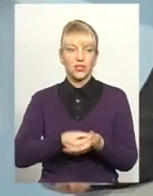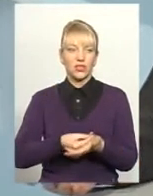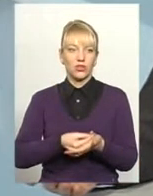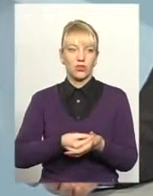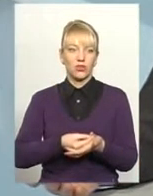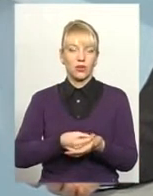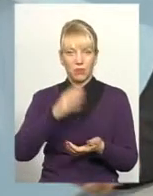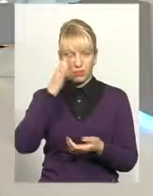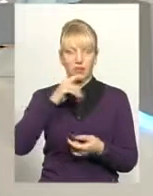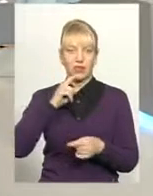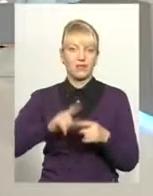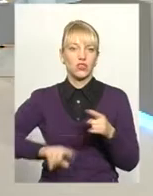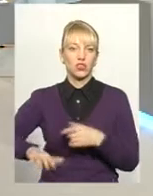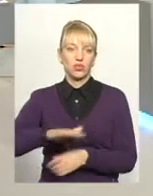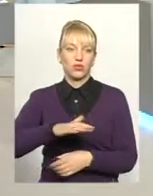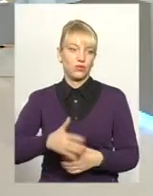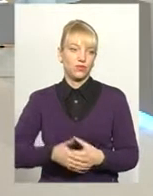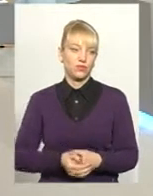батьківщини.